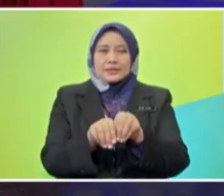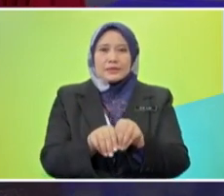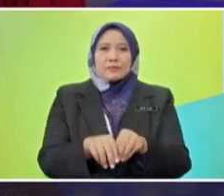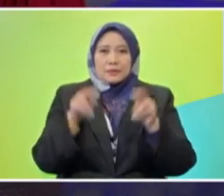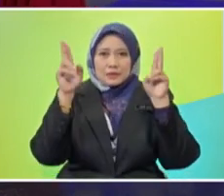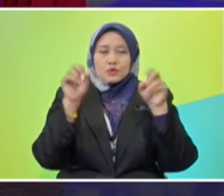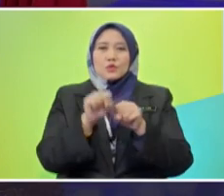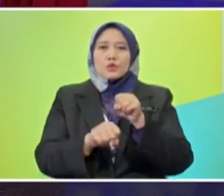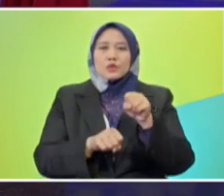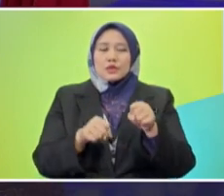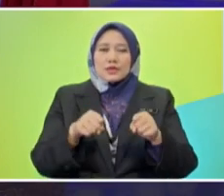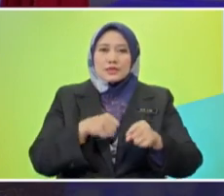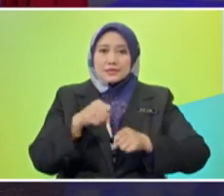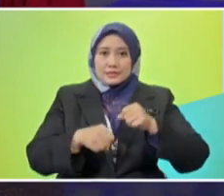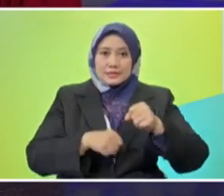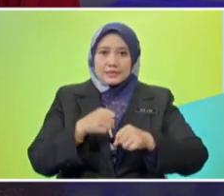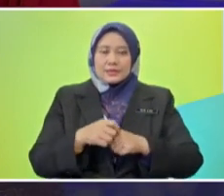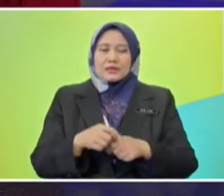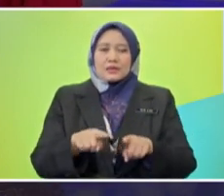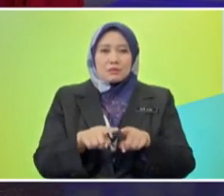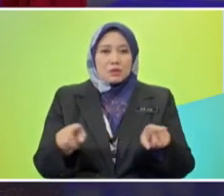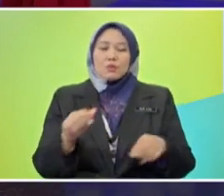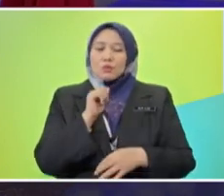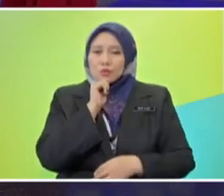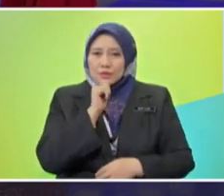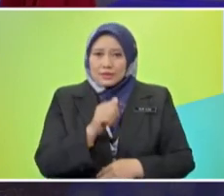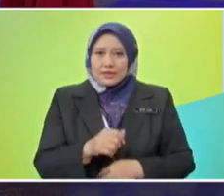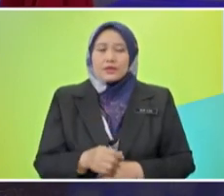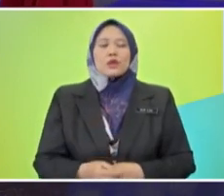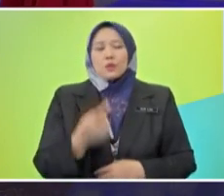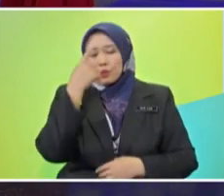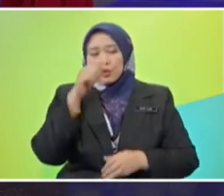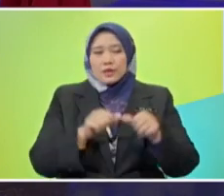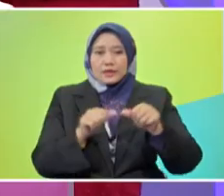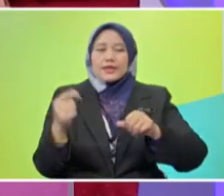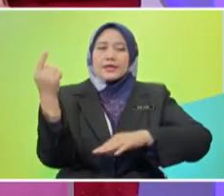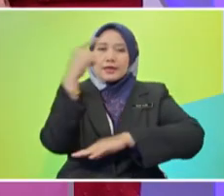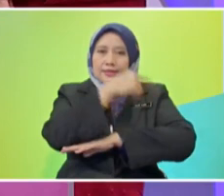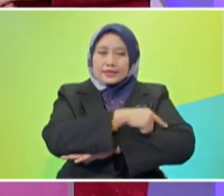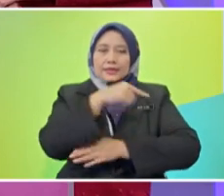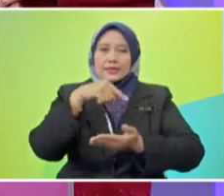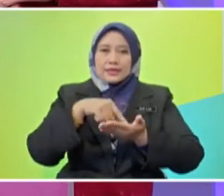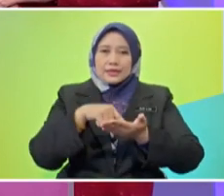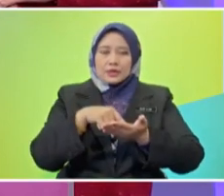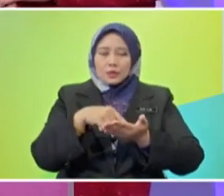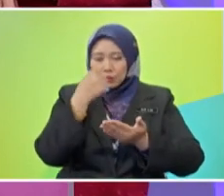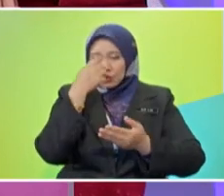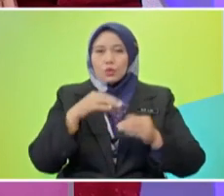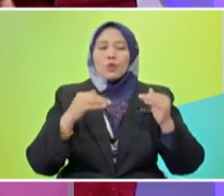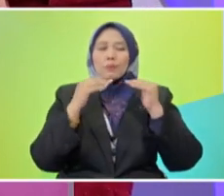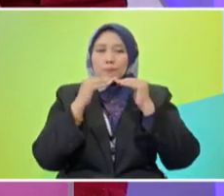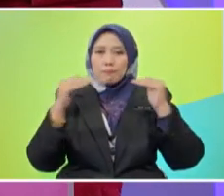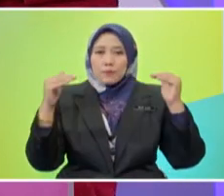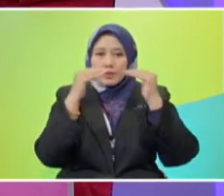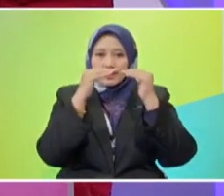aktiviti membina dan menulis ayat, ya Fizi. Jadi pada akhir siaran ini, cikgu berharap murid dapat membina dan menulis